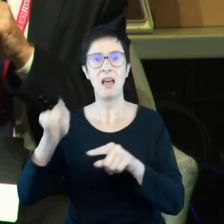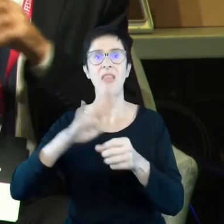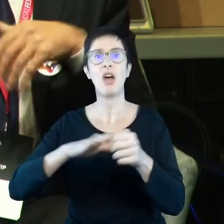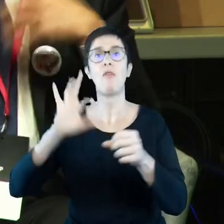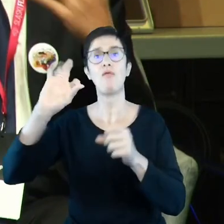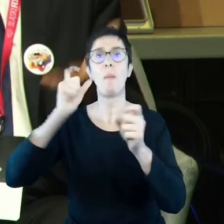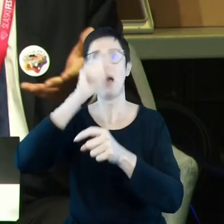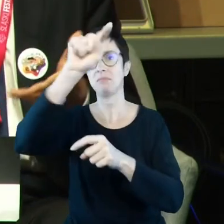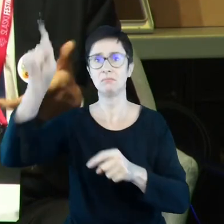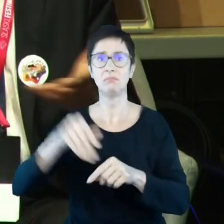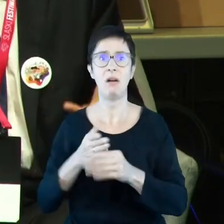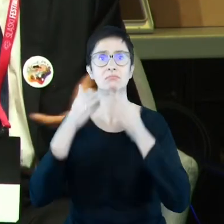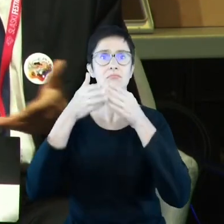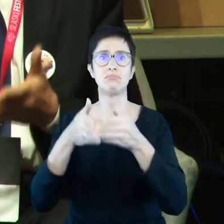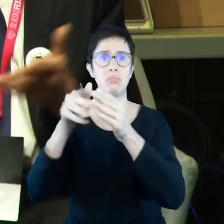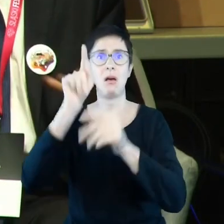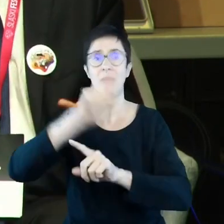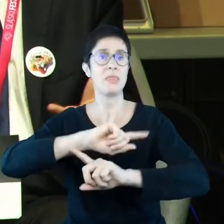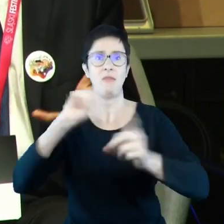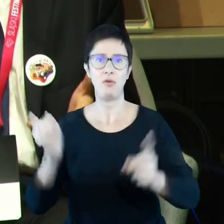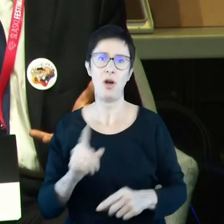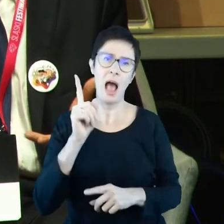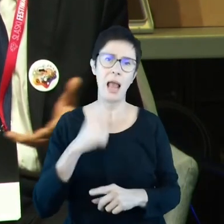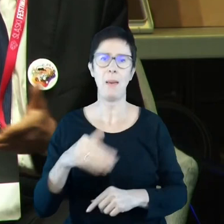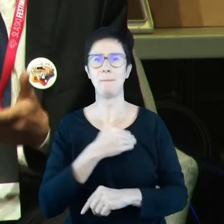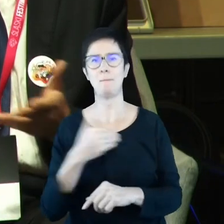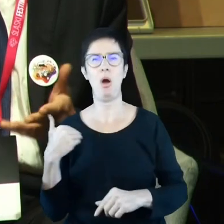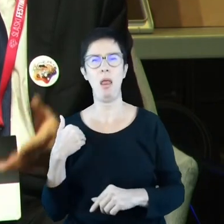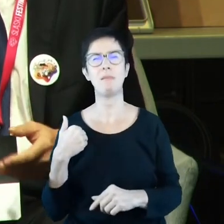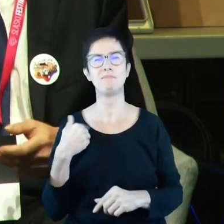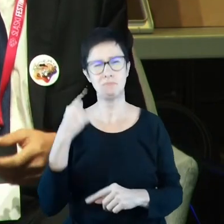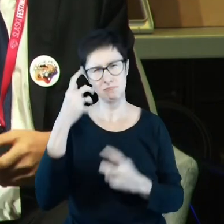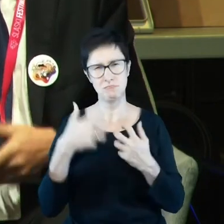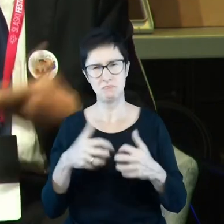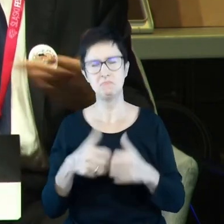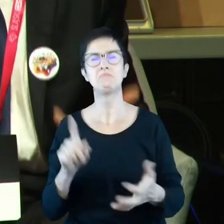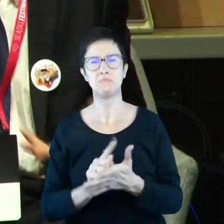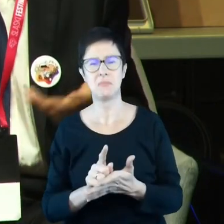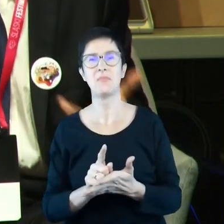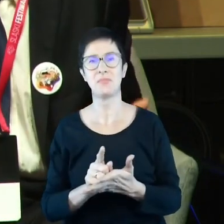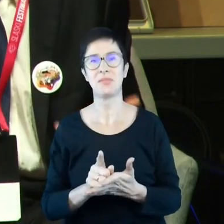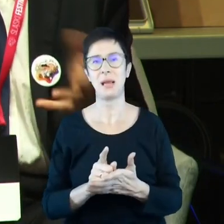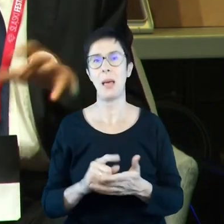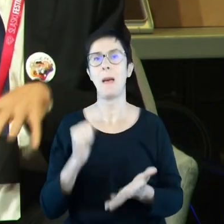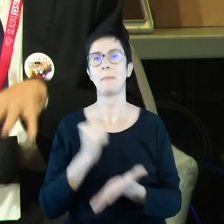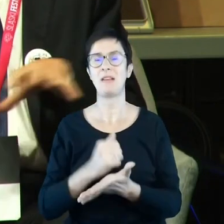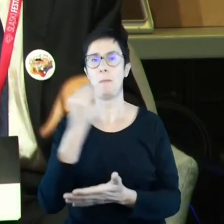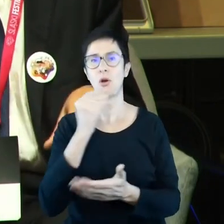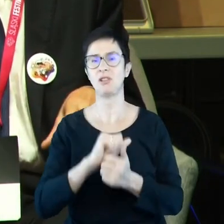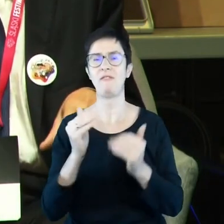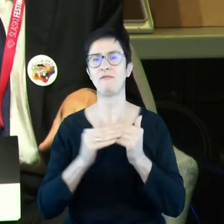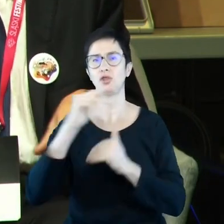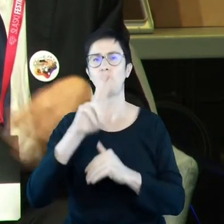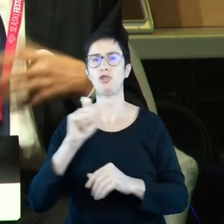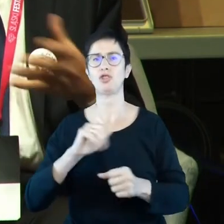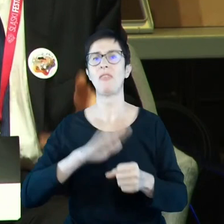No ale oczywiście Polacy są błyskotliwi i doszli do wniosku, że prawo morskie jest jakby wyższe i ważniejsze niż prawo narodowe, kiedy się jest